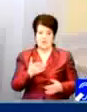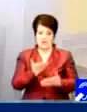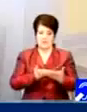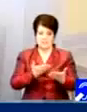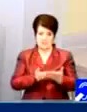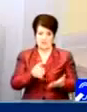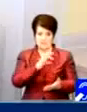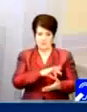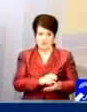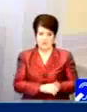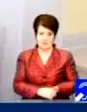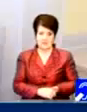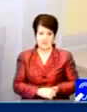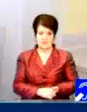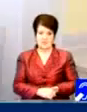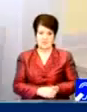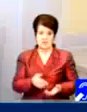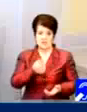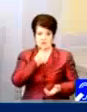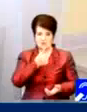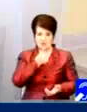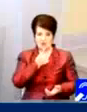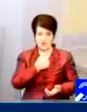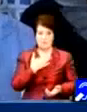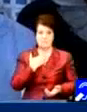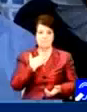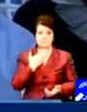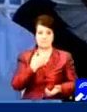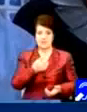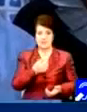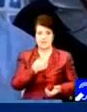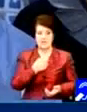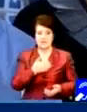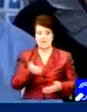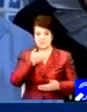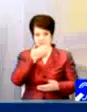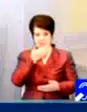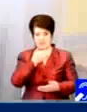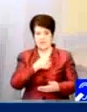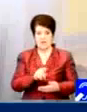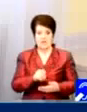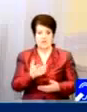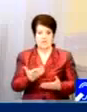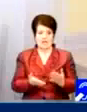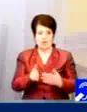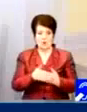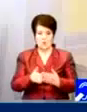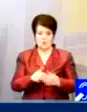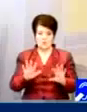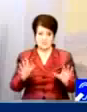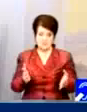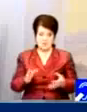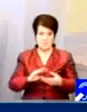utile. Putem să luăm un cerșaf, adică încercăm să protejăm căile respiratorii. Dacă este imposibil de ieșit, ușa e blocată sau s-a întâmplat